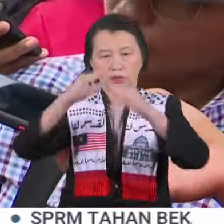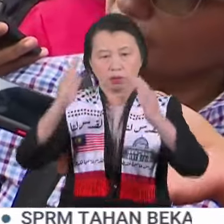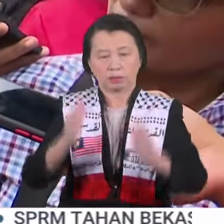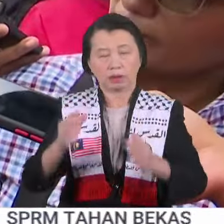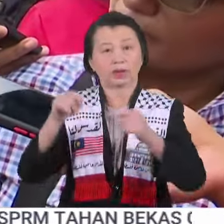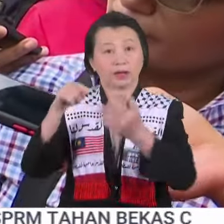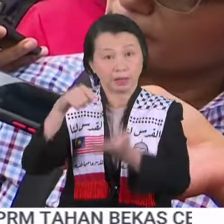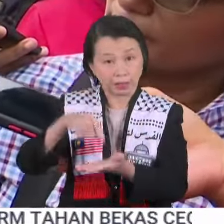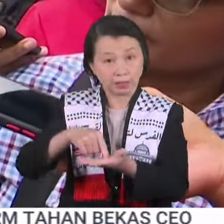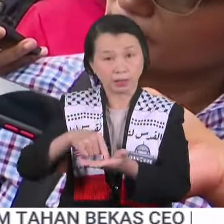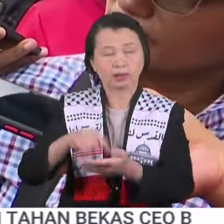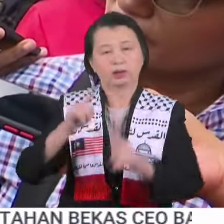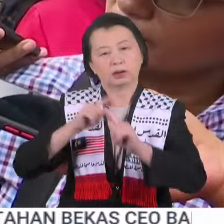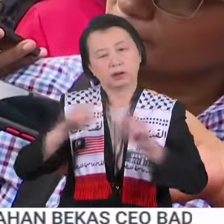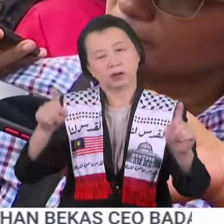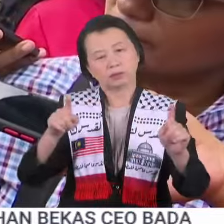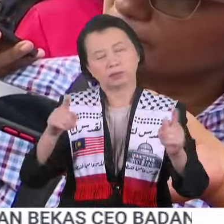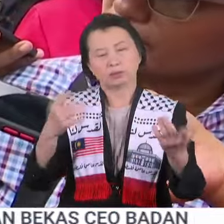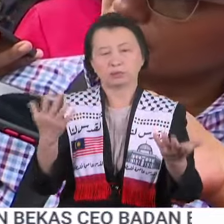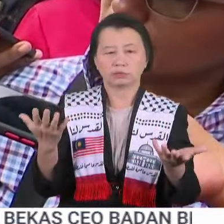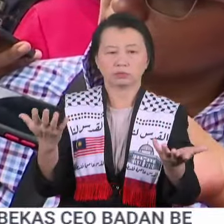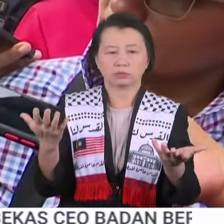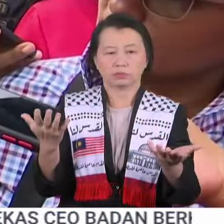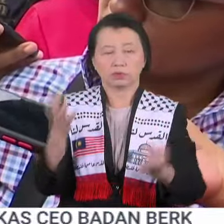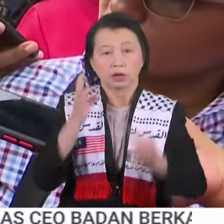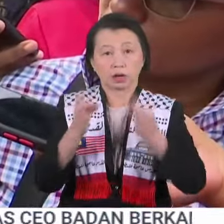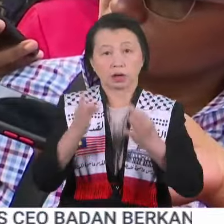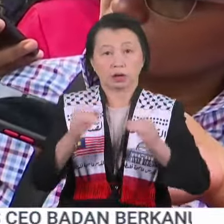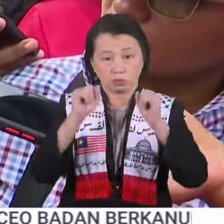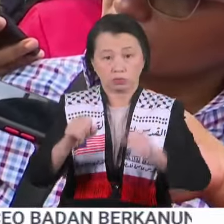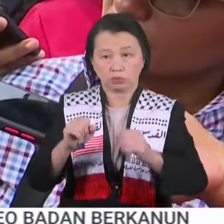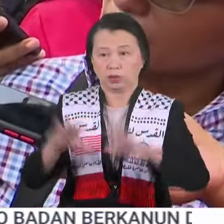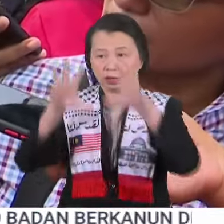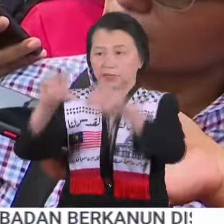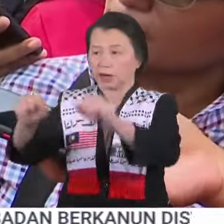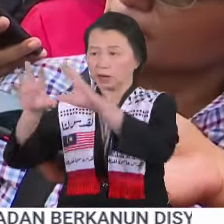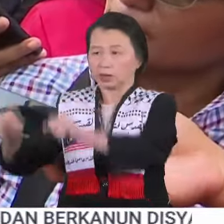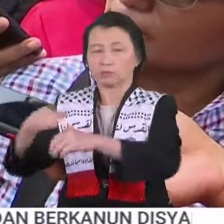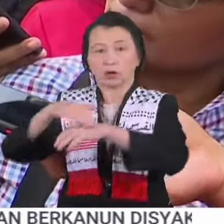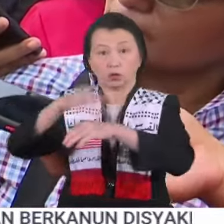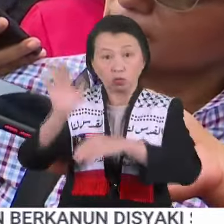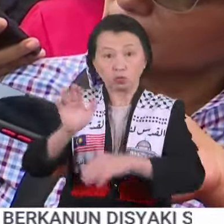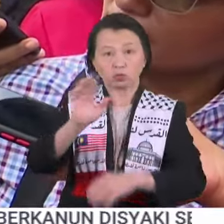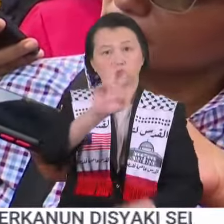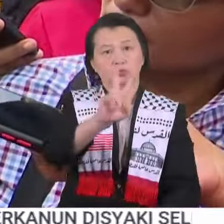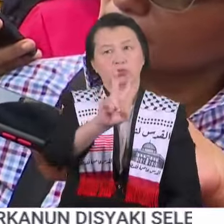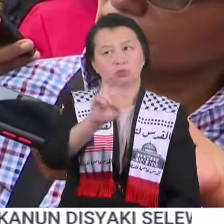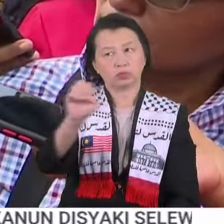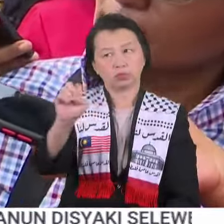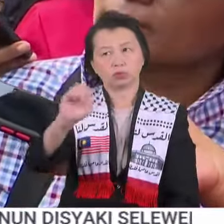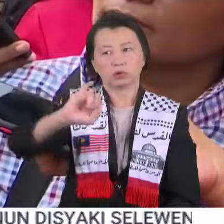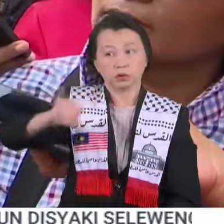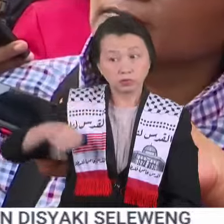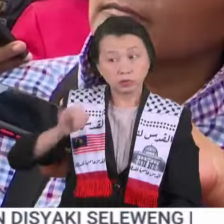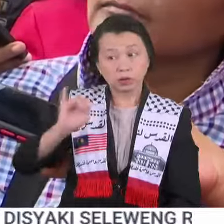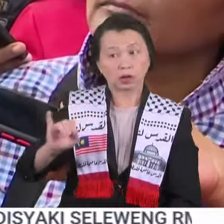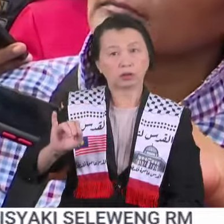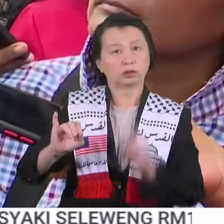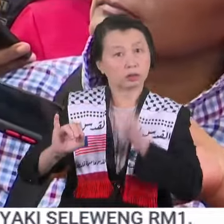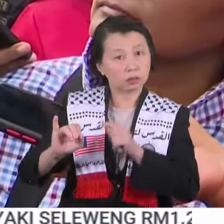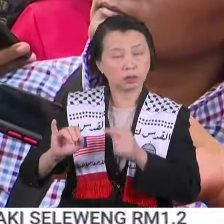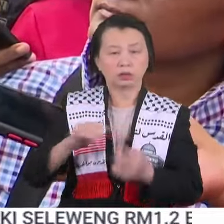ini. Tapi apapun, kalau kita boleh menangkap lebih pada 20 JI ini, mungkin perkara ini